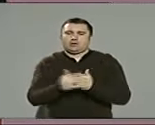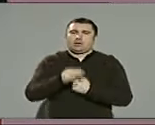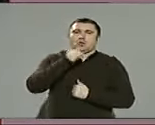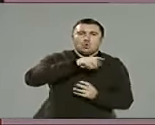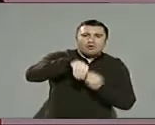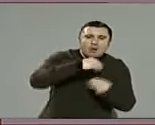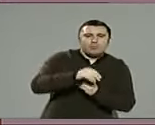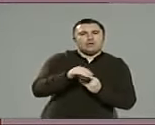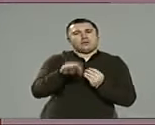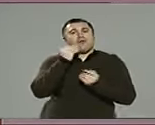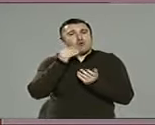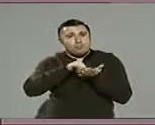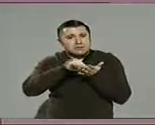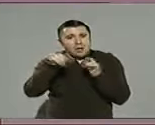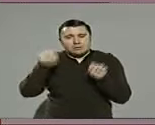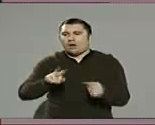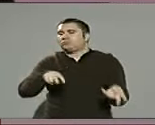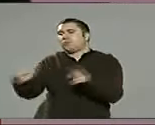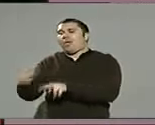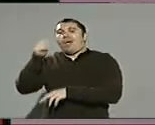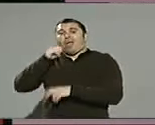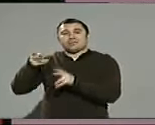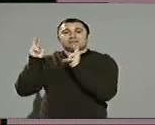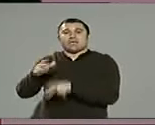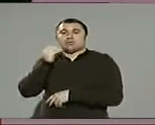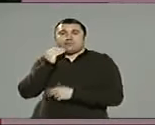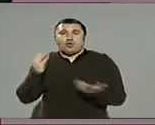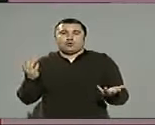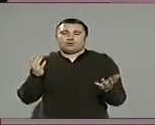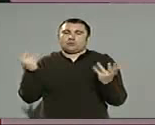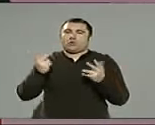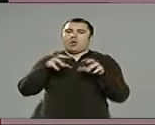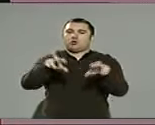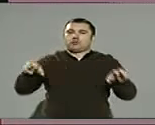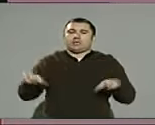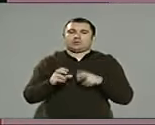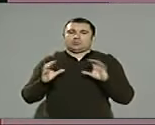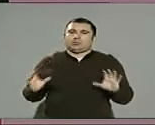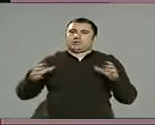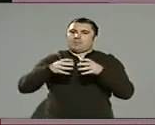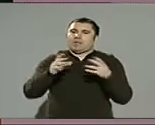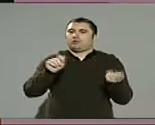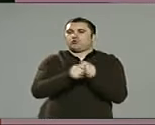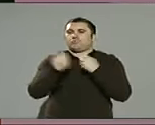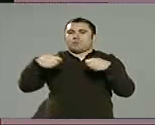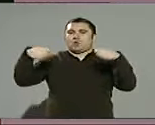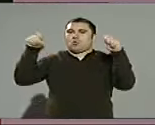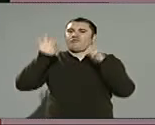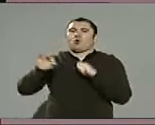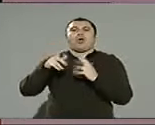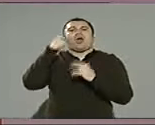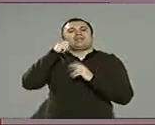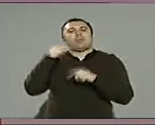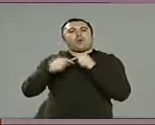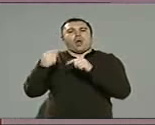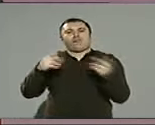Familien, genauso wie für altersgerechtes Wohnen oder den Umbau unserer Städte und Gemeinden im Rahmen des demografischen Wandels. All das